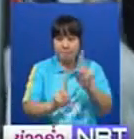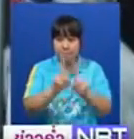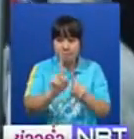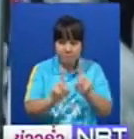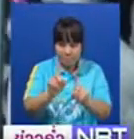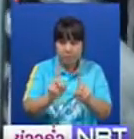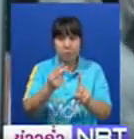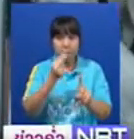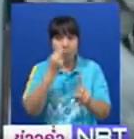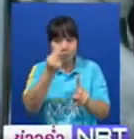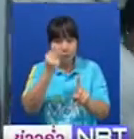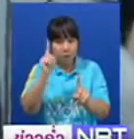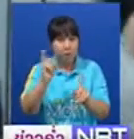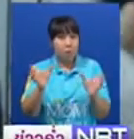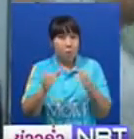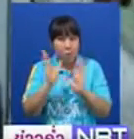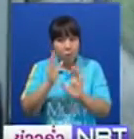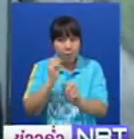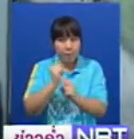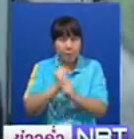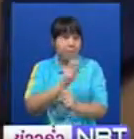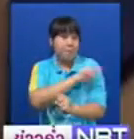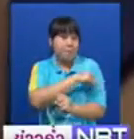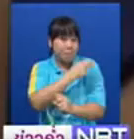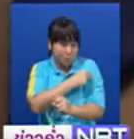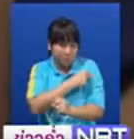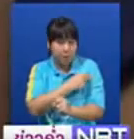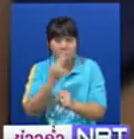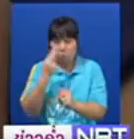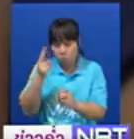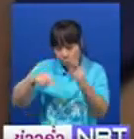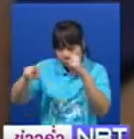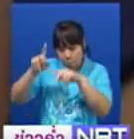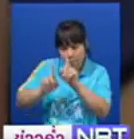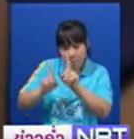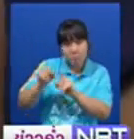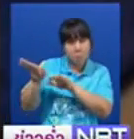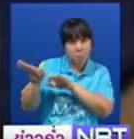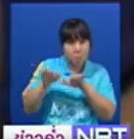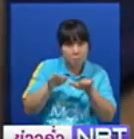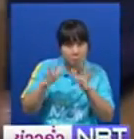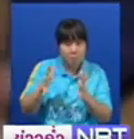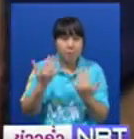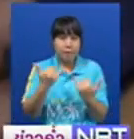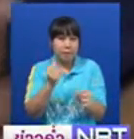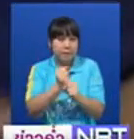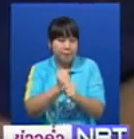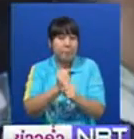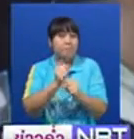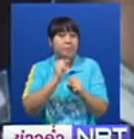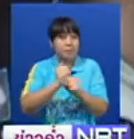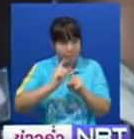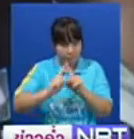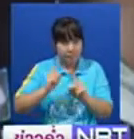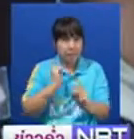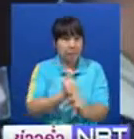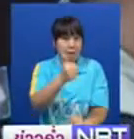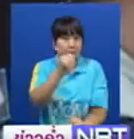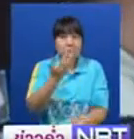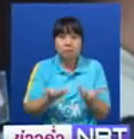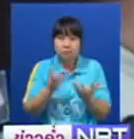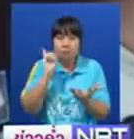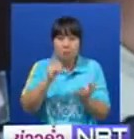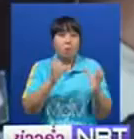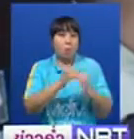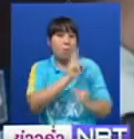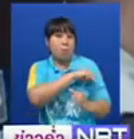ที่ถึงความพร้อมของทีมงานสาธารณสุขในพื้นที่ว่าสามารถรับมือกับสถานการณ์ในปัจจุบันได้หรือไม่หรือสมควรจัดทีม